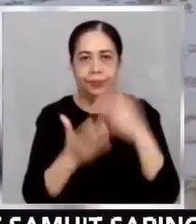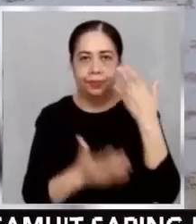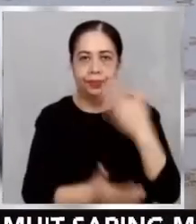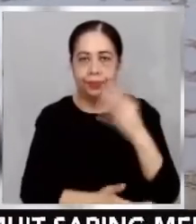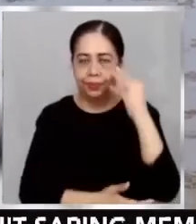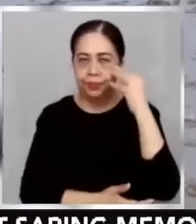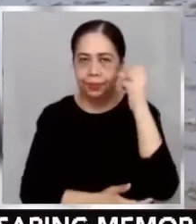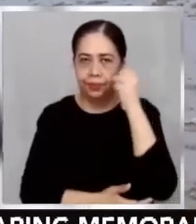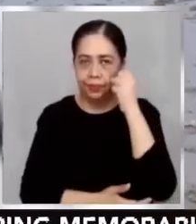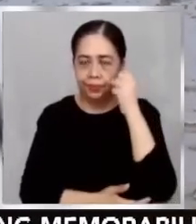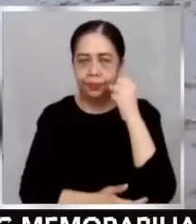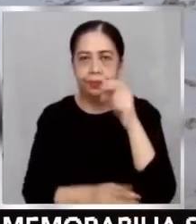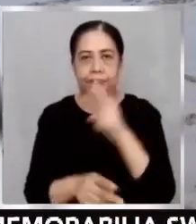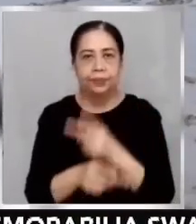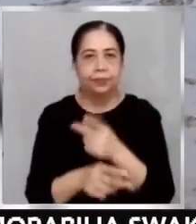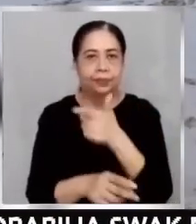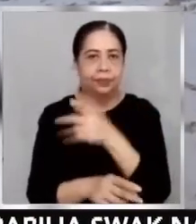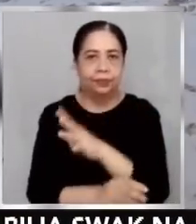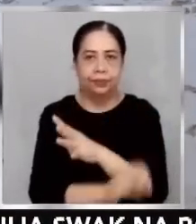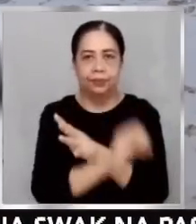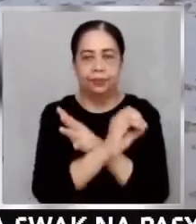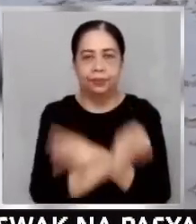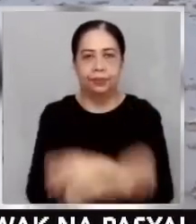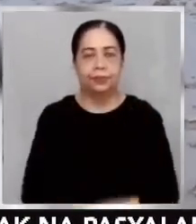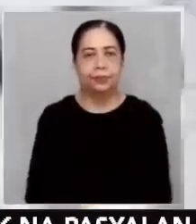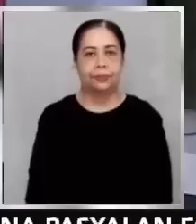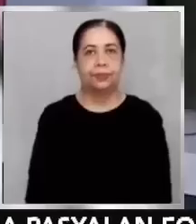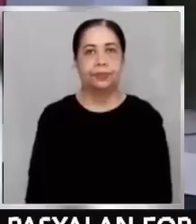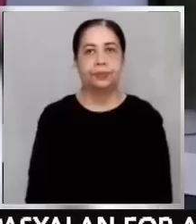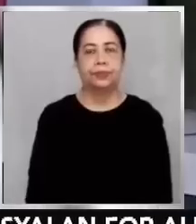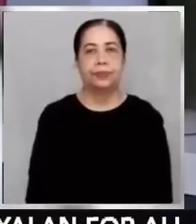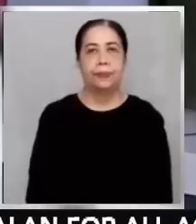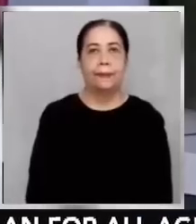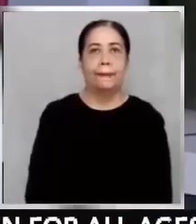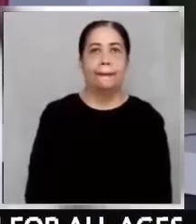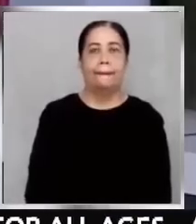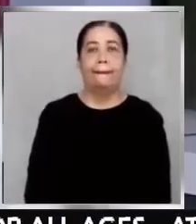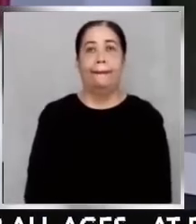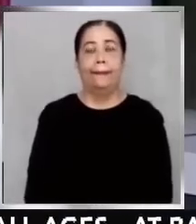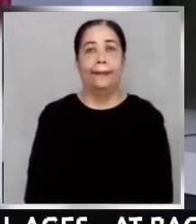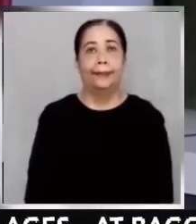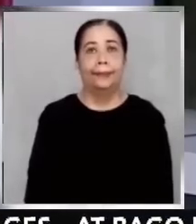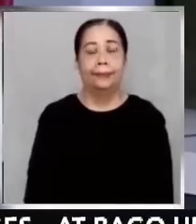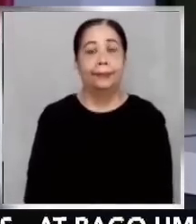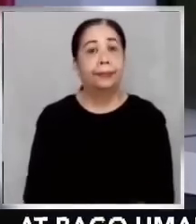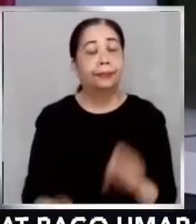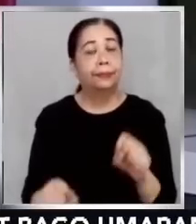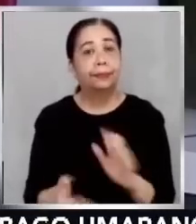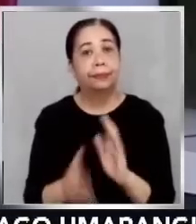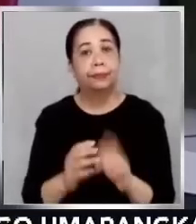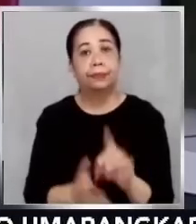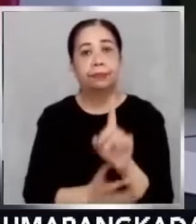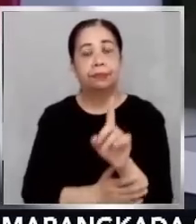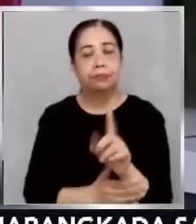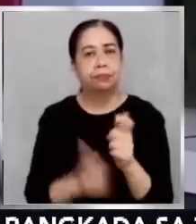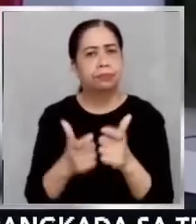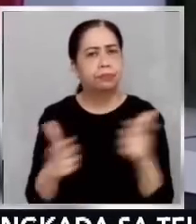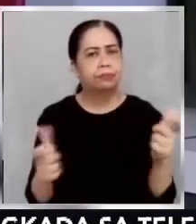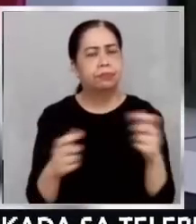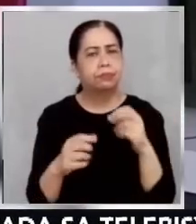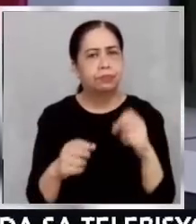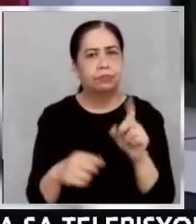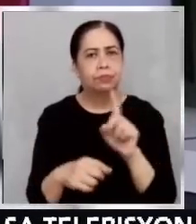Salazar, nakatutok 24 oras. Posibleng maging isa sa mga pinakamainit